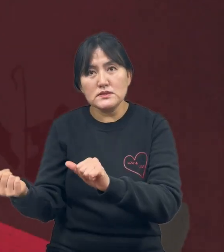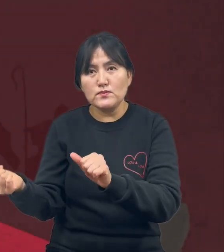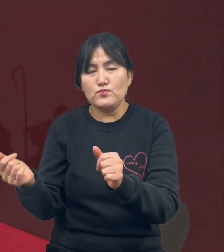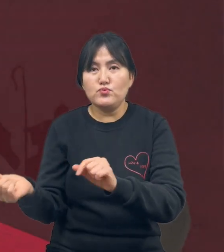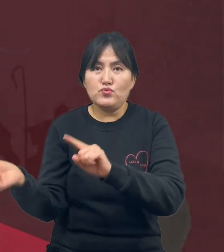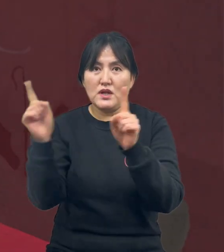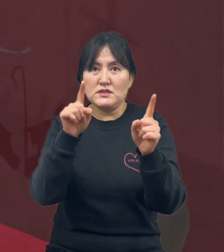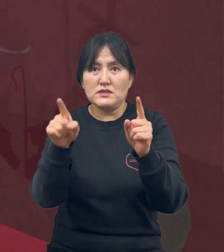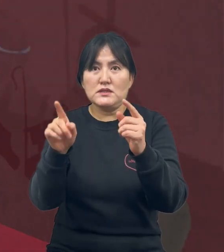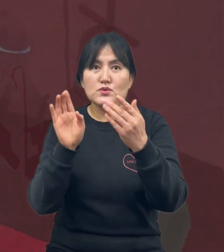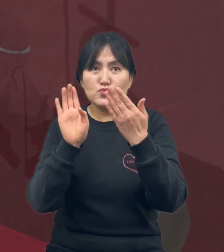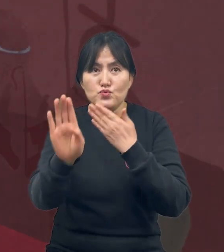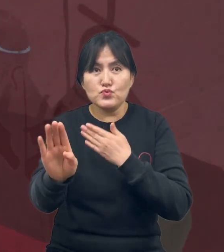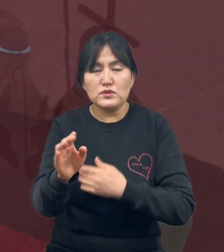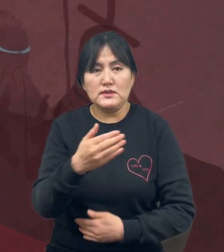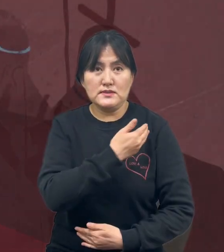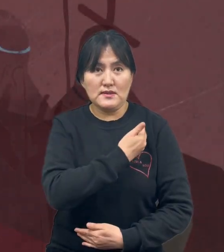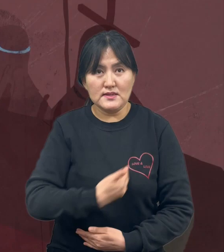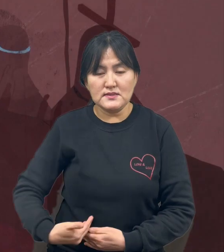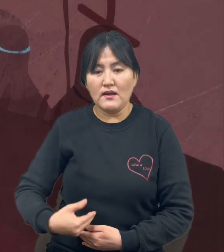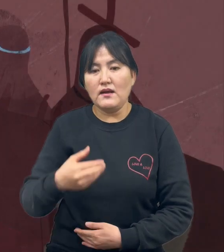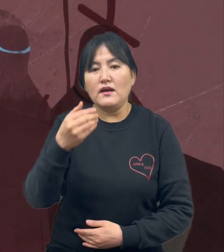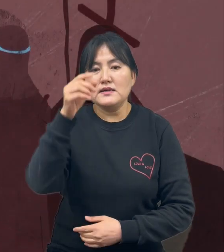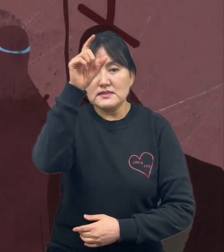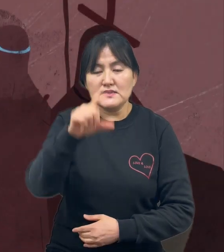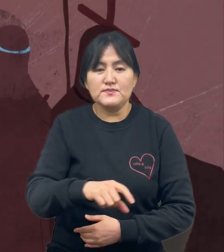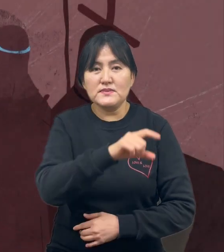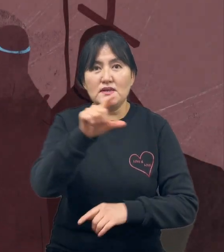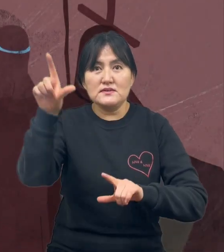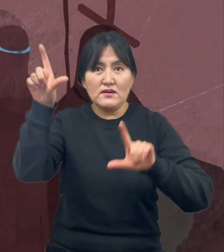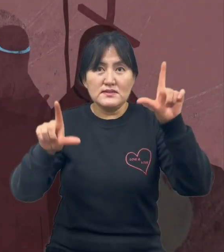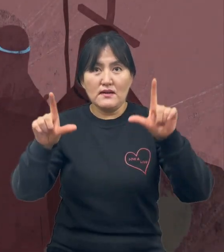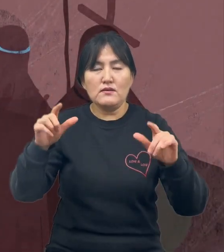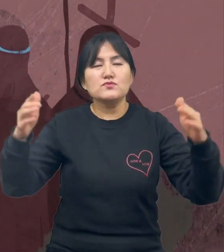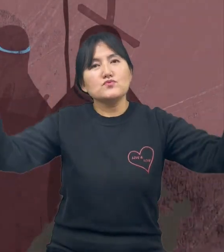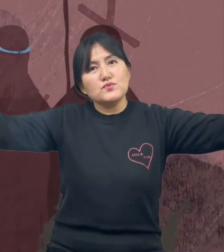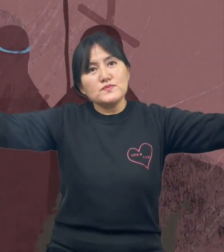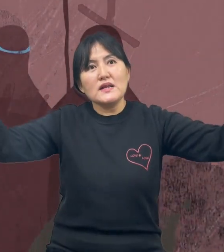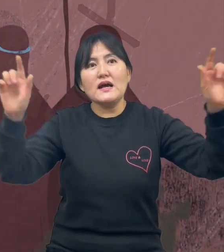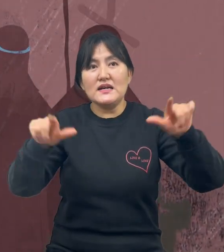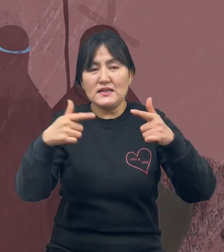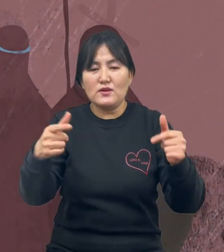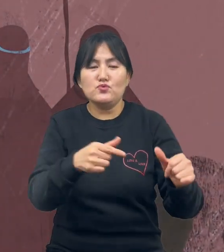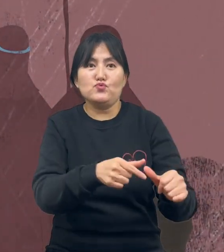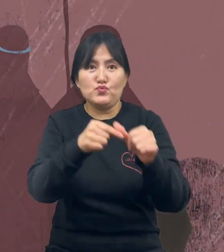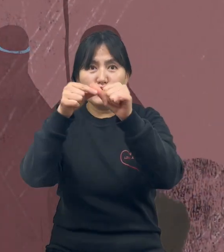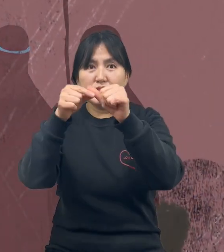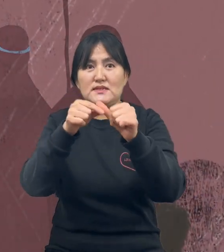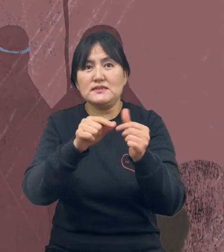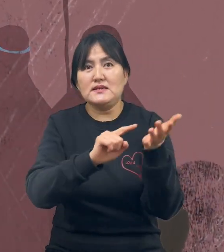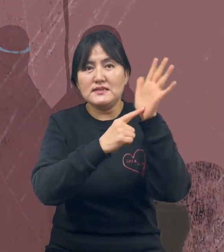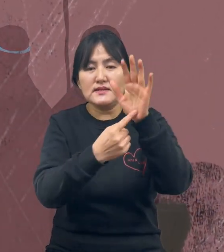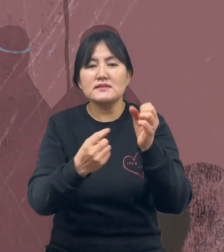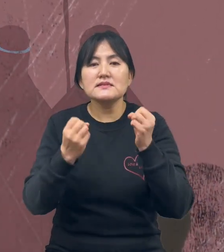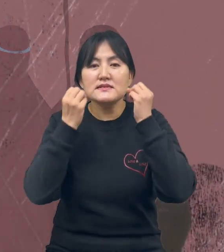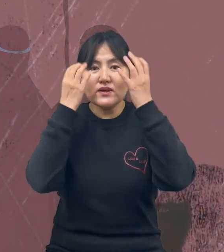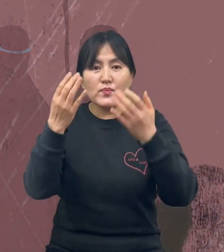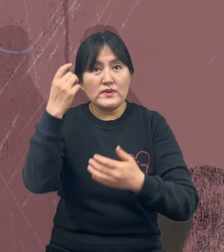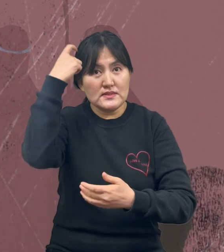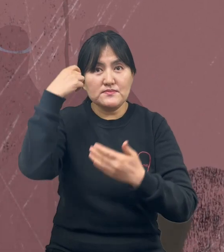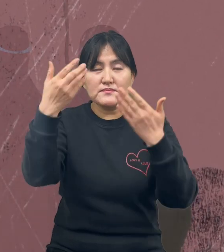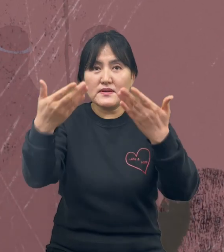예수님께서 십자가에서 돌아가시고 부활하신 후 제자들은 십자가의 형상을 죽음의 형틀이 아닌 구원의 상징으로